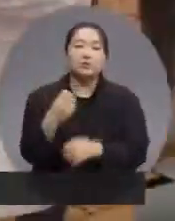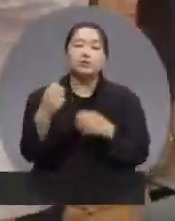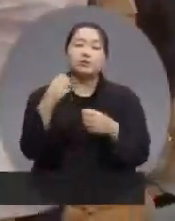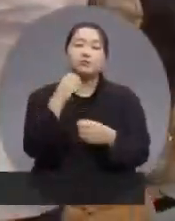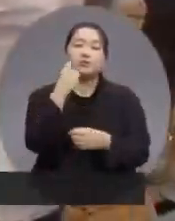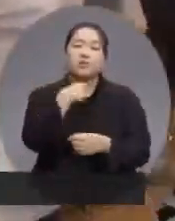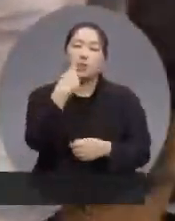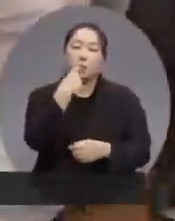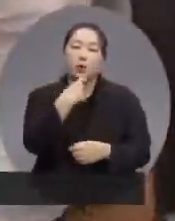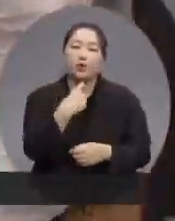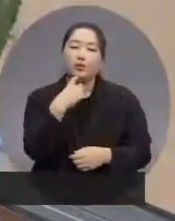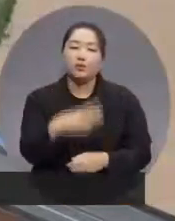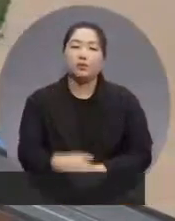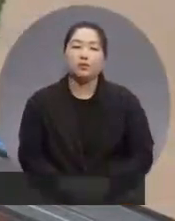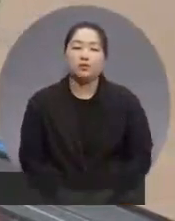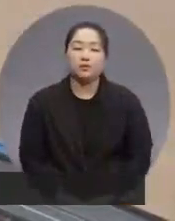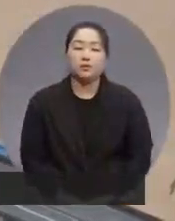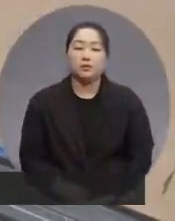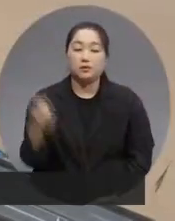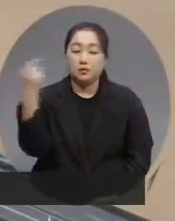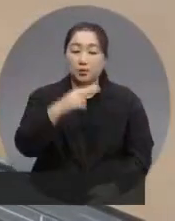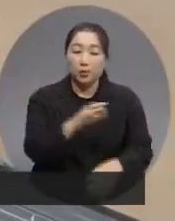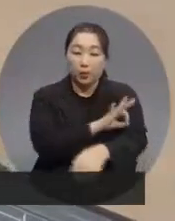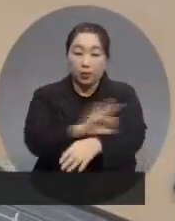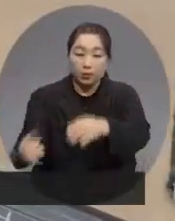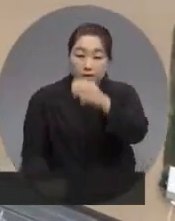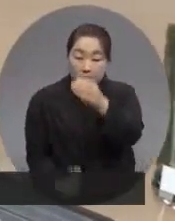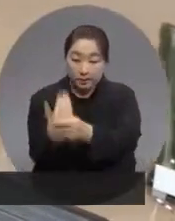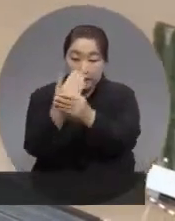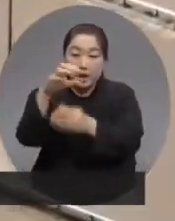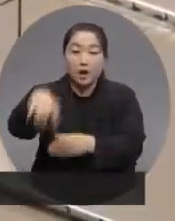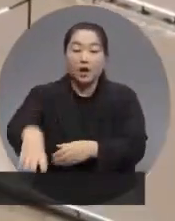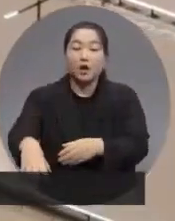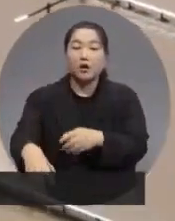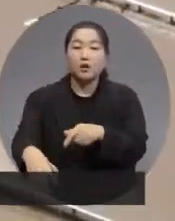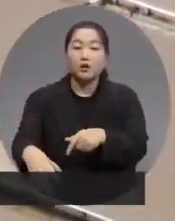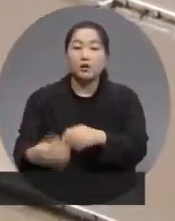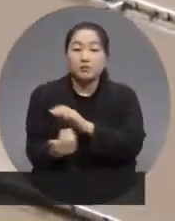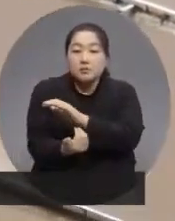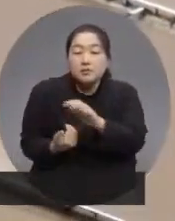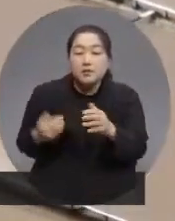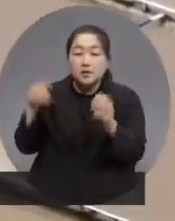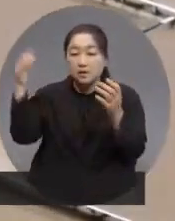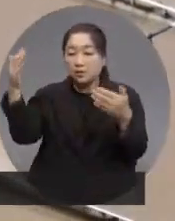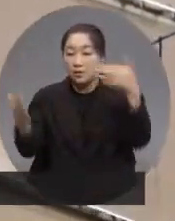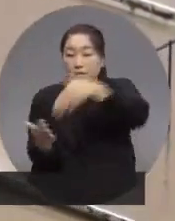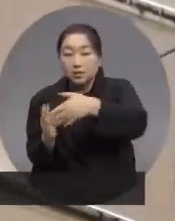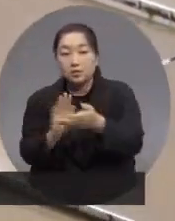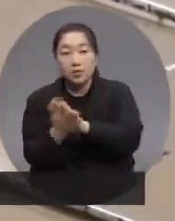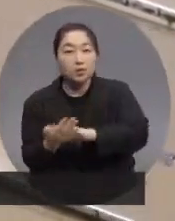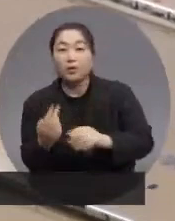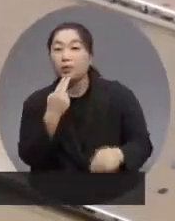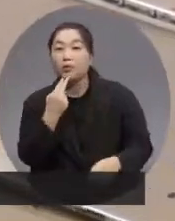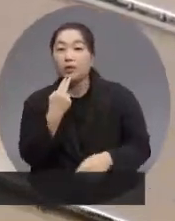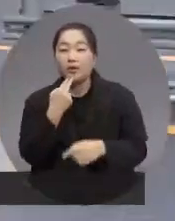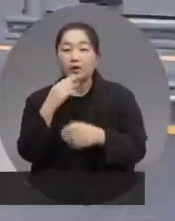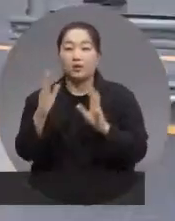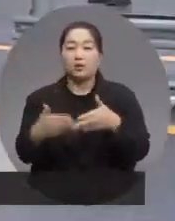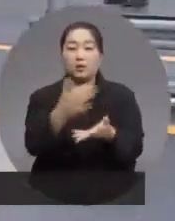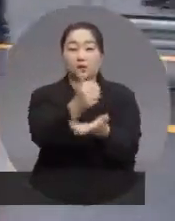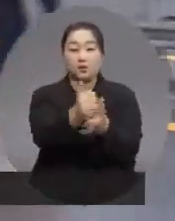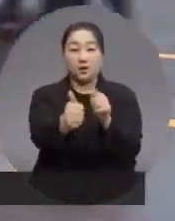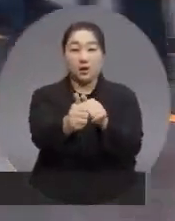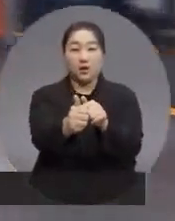답변에 그쳤습니다. 또 오송 참사 현장에 일찍 갔어도 상황이 바뀔 것은 없다고 한